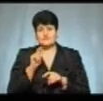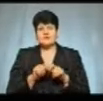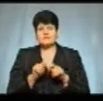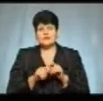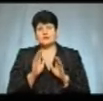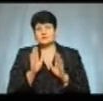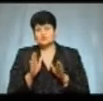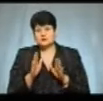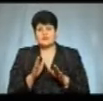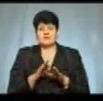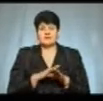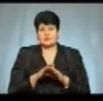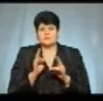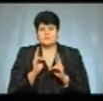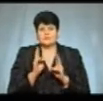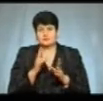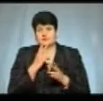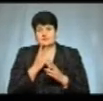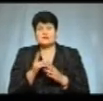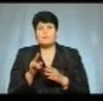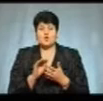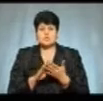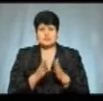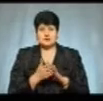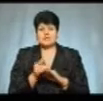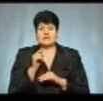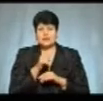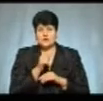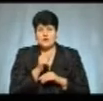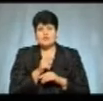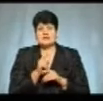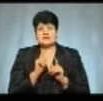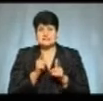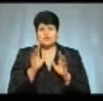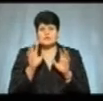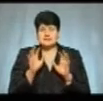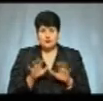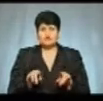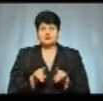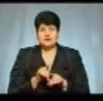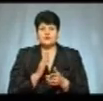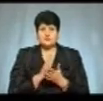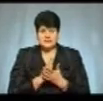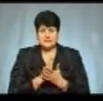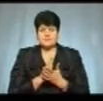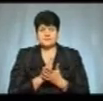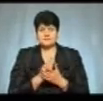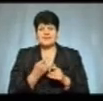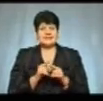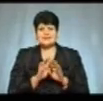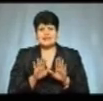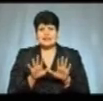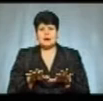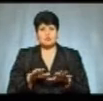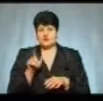буде або не буде виконане, це вже буде дивитися по ситуації, на нього відповідно до закону також є, але це вже не на